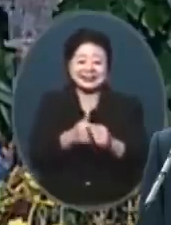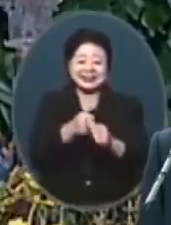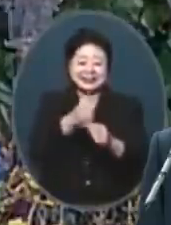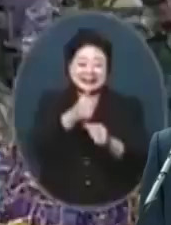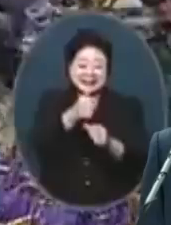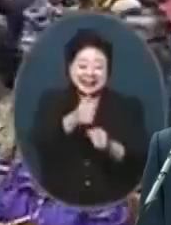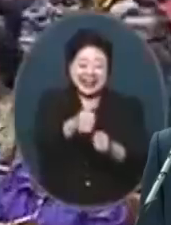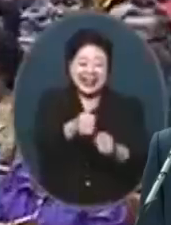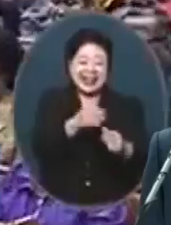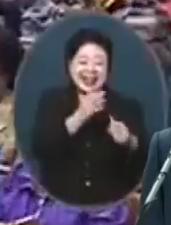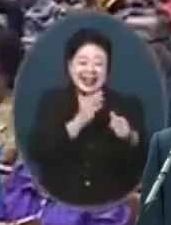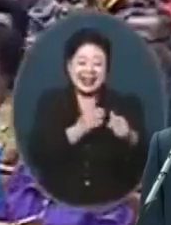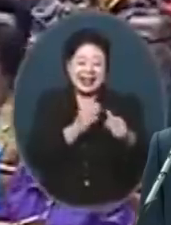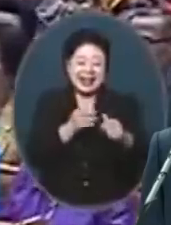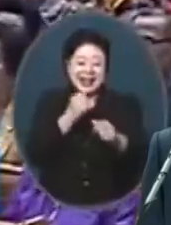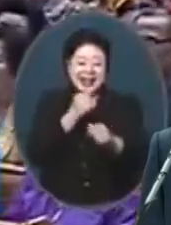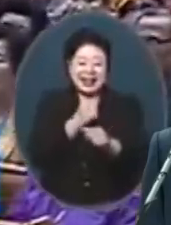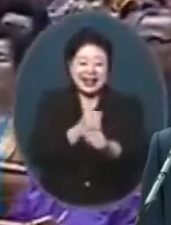강건하기를 내